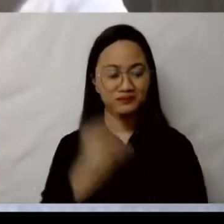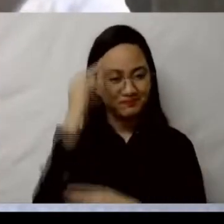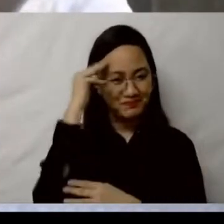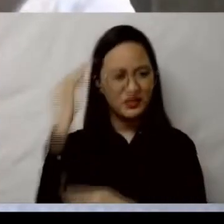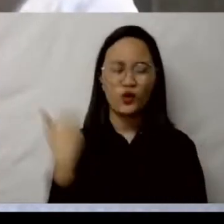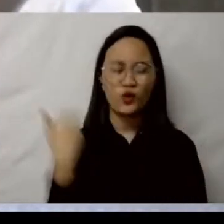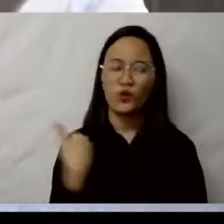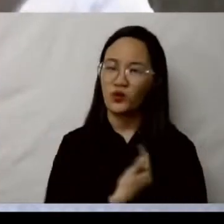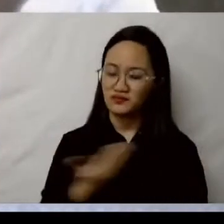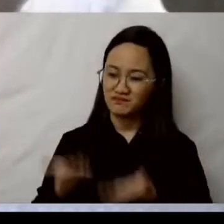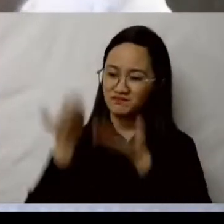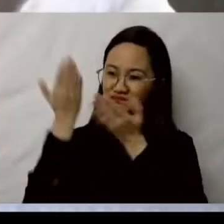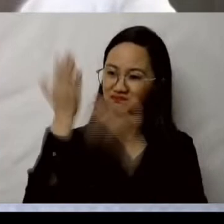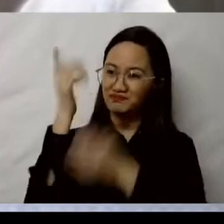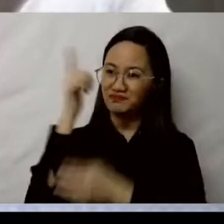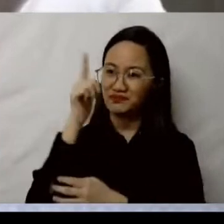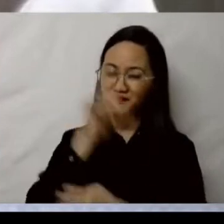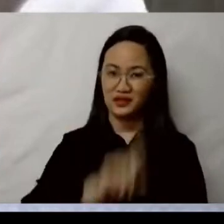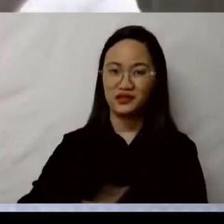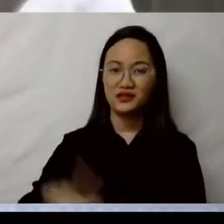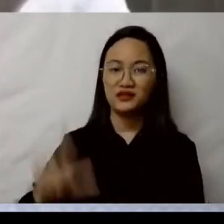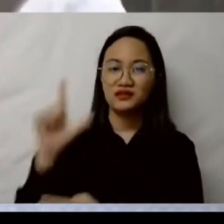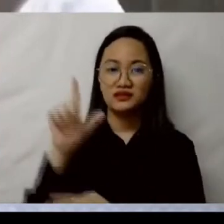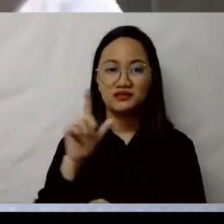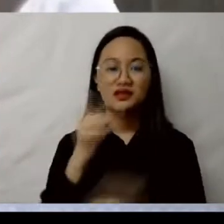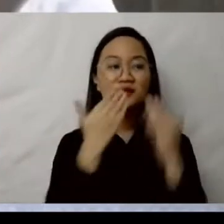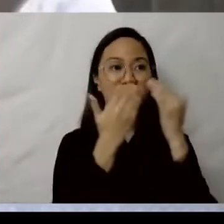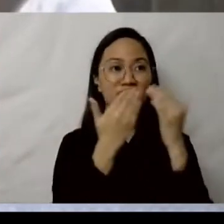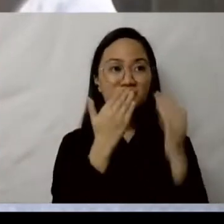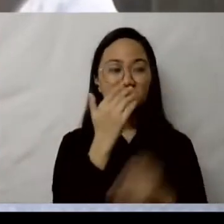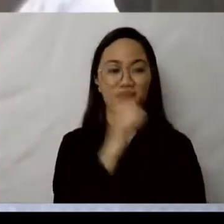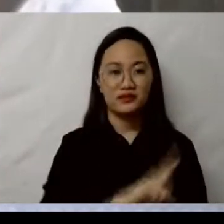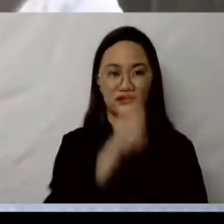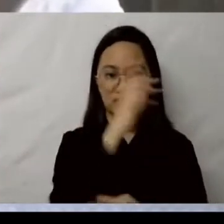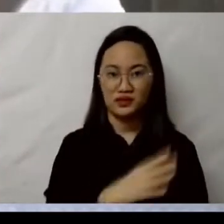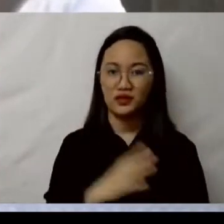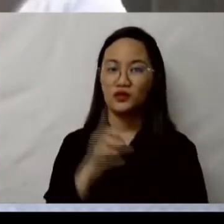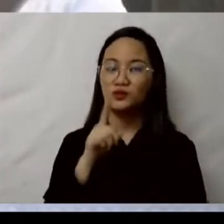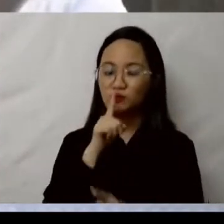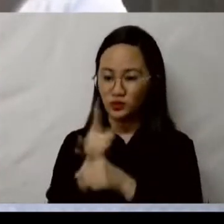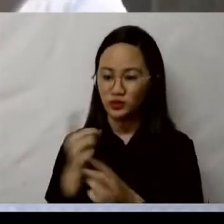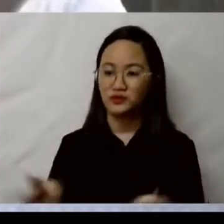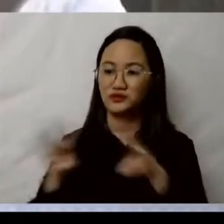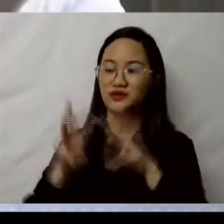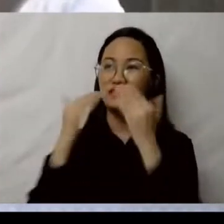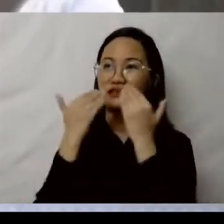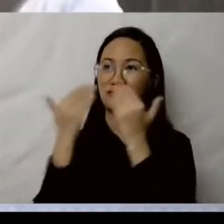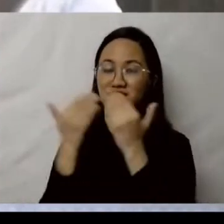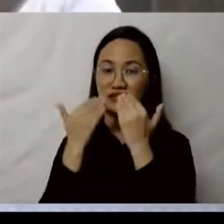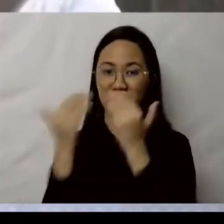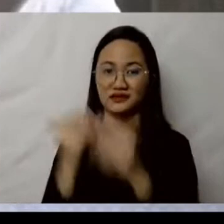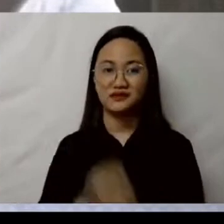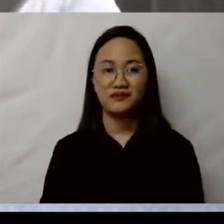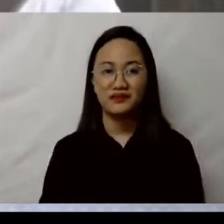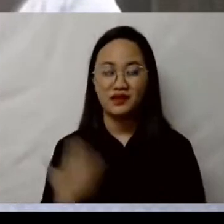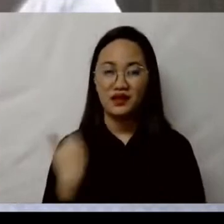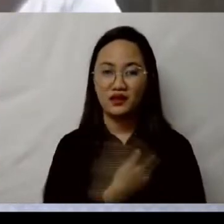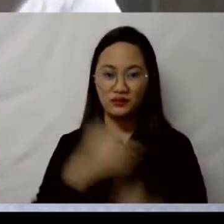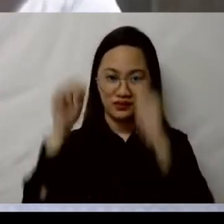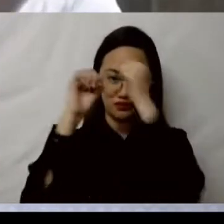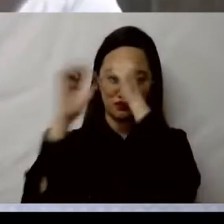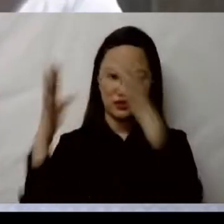sa Panginoon. Pasalamatan natin ang Panginoong ating Diyos. Marapat na siya ay pasalamatan. Ama naming makapangyarihan, tunay